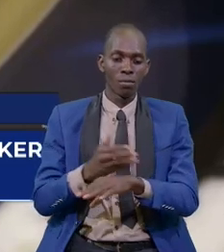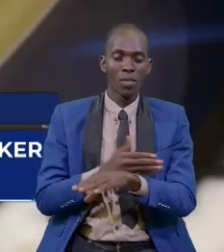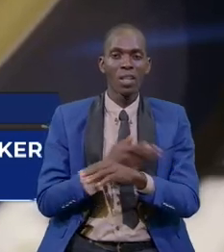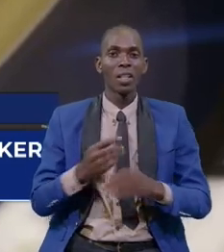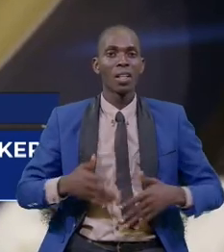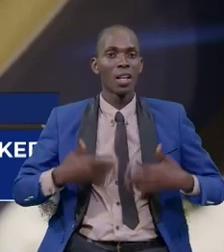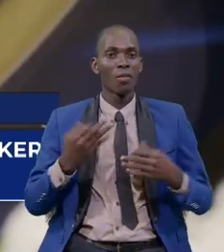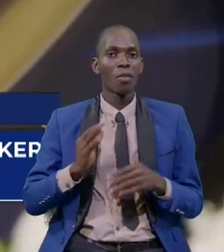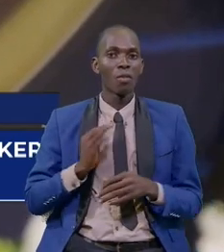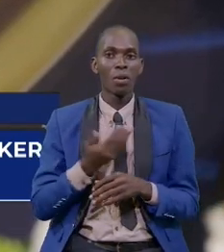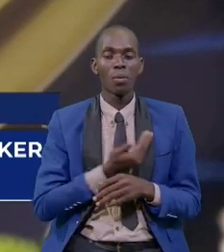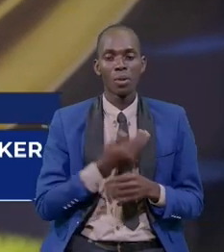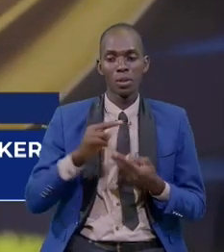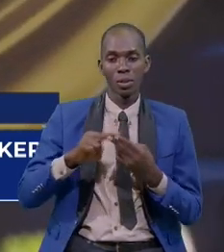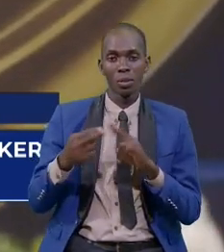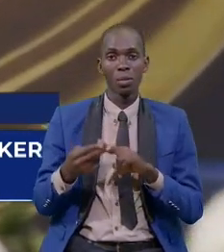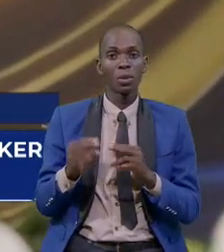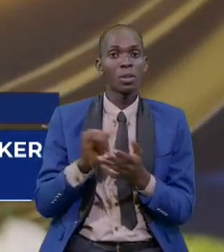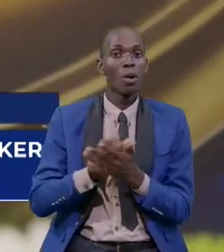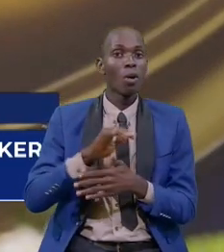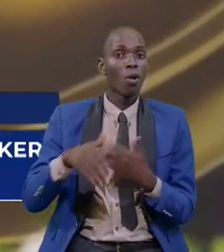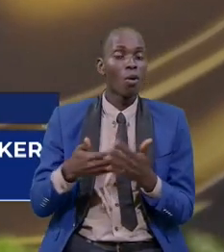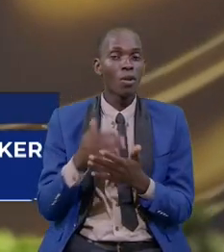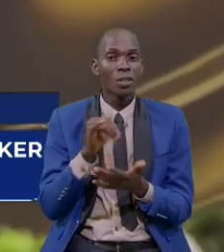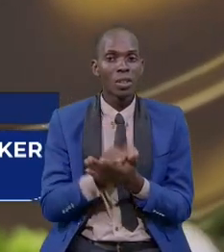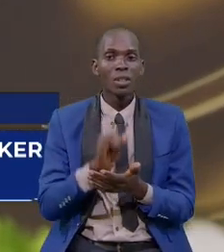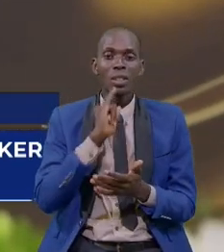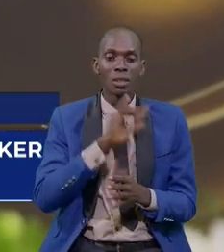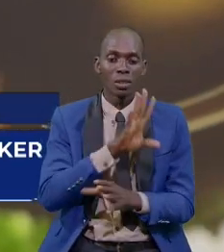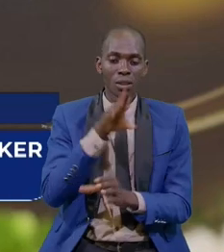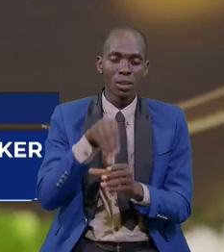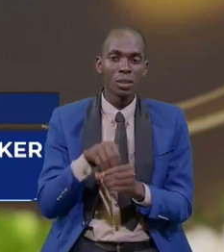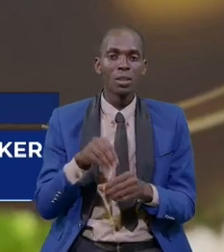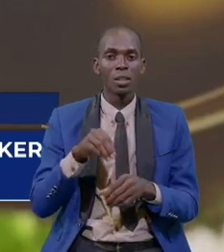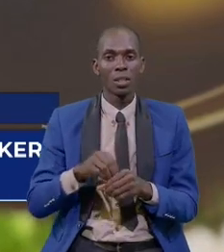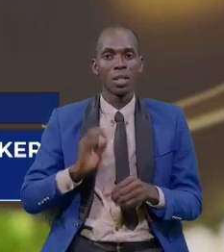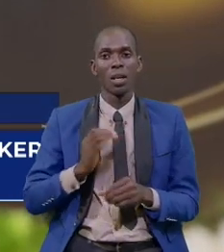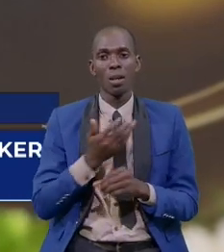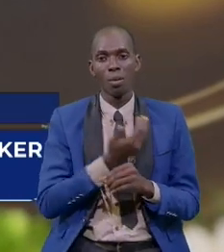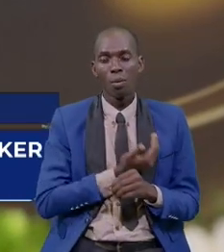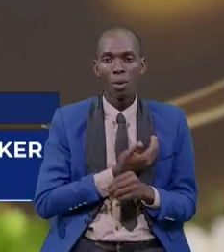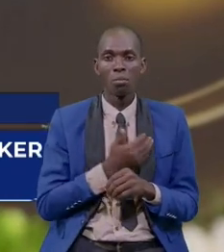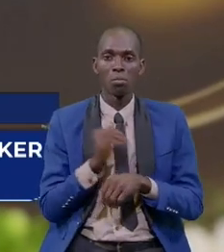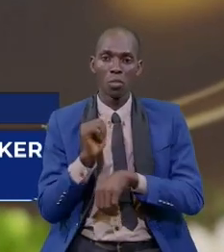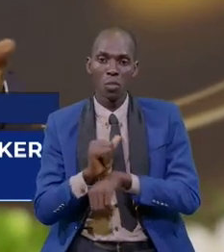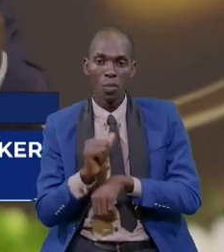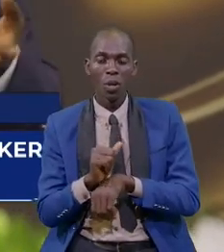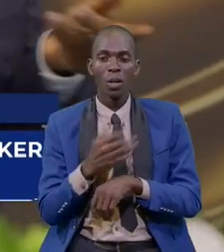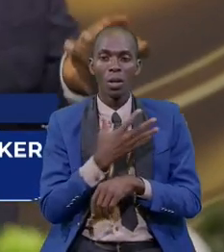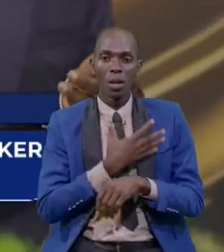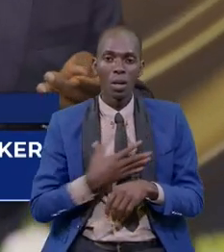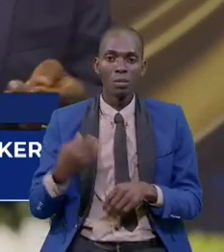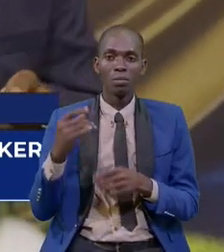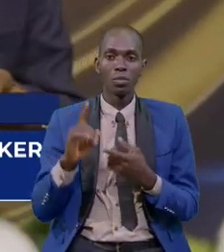gens, de nos voisins? Toutes ces choses sont incluses dans notre réponse à l'exigence